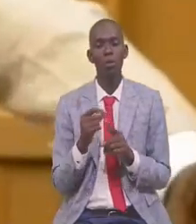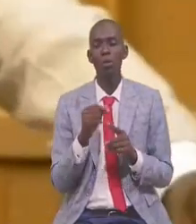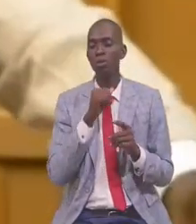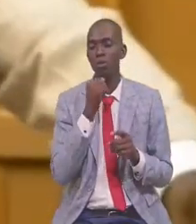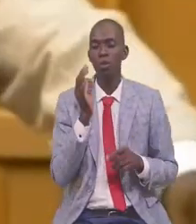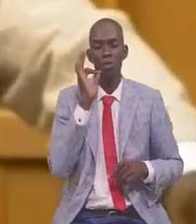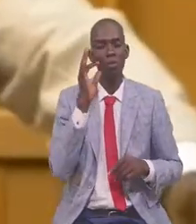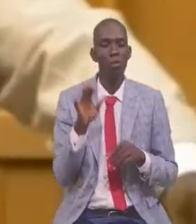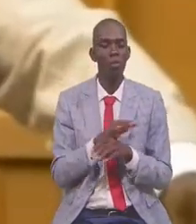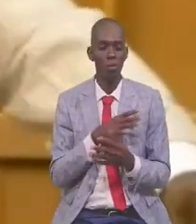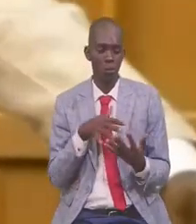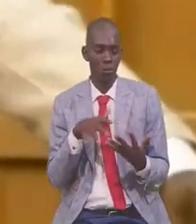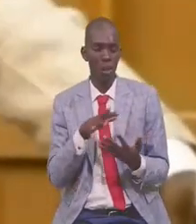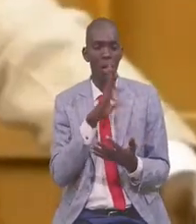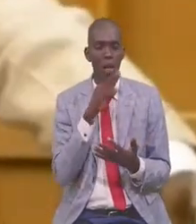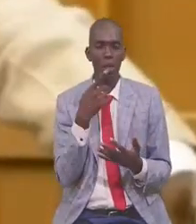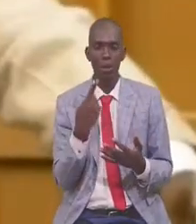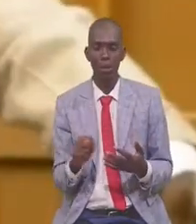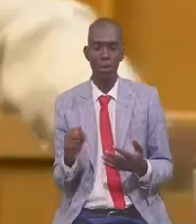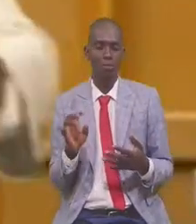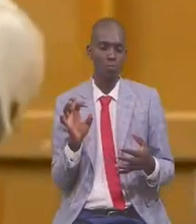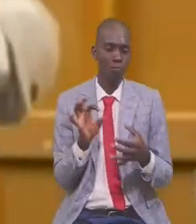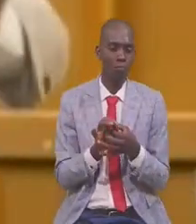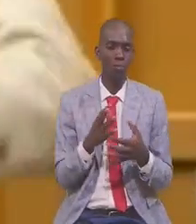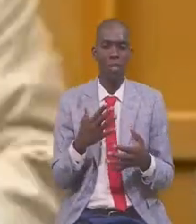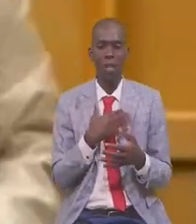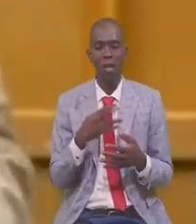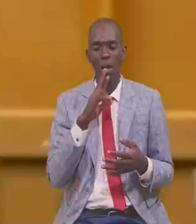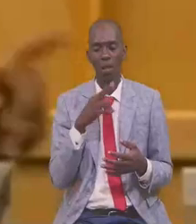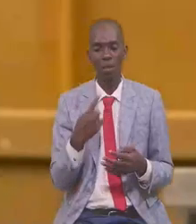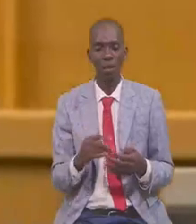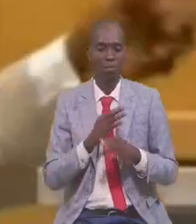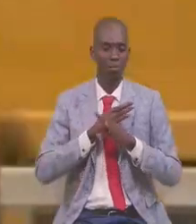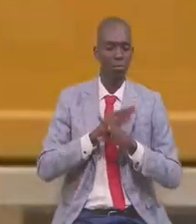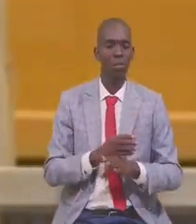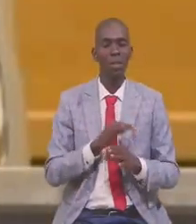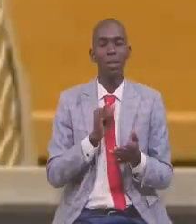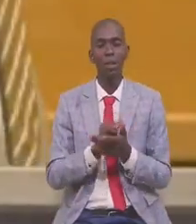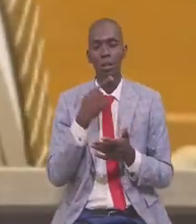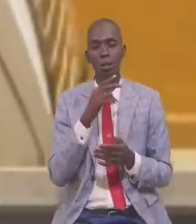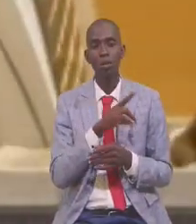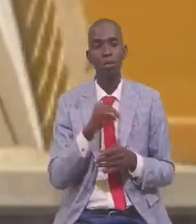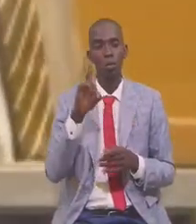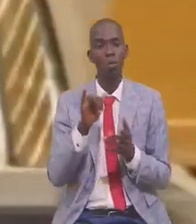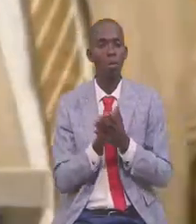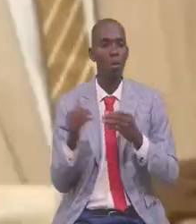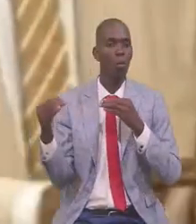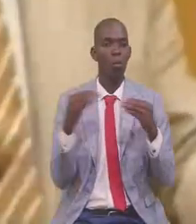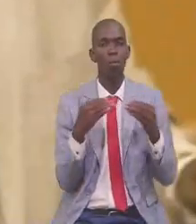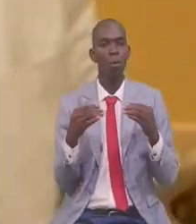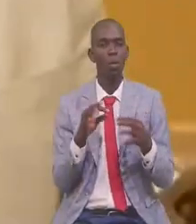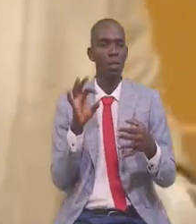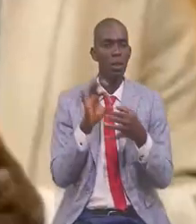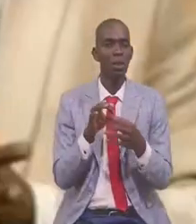donc les encombrements, ce sont les choses qui empêchent, qui personne qui